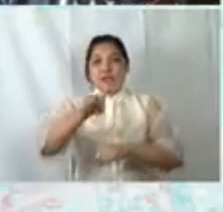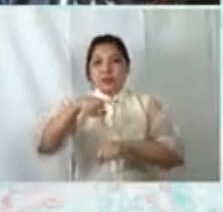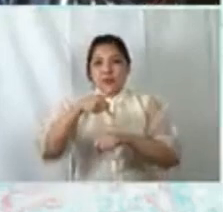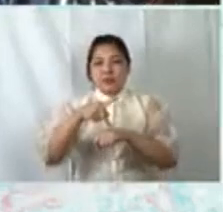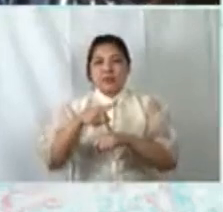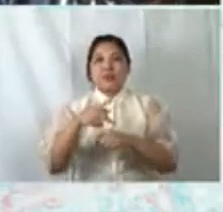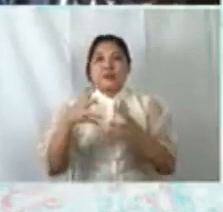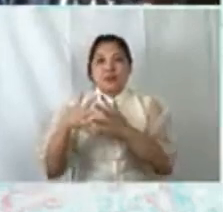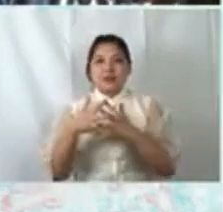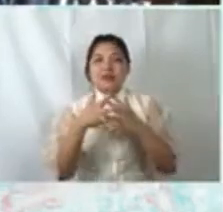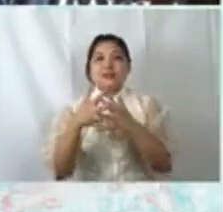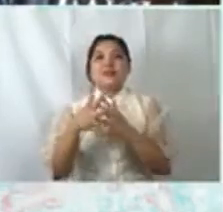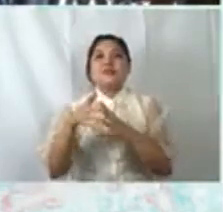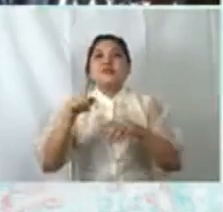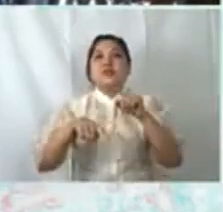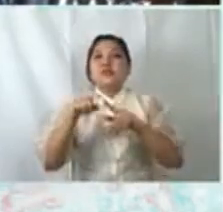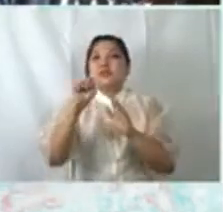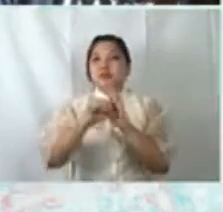noong